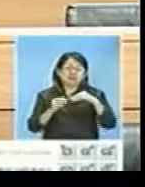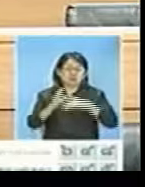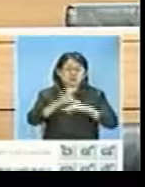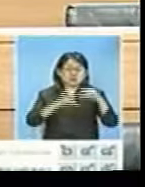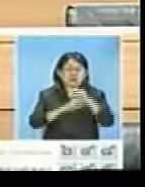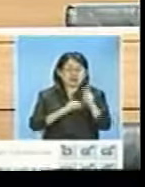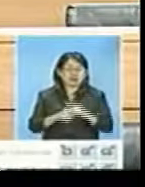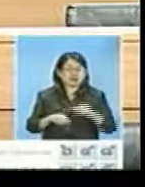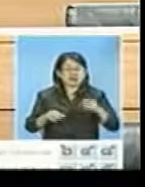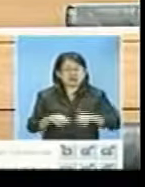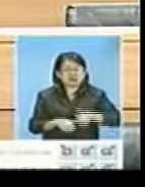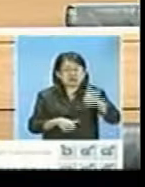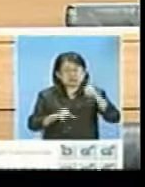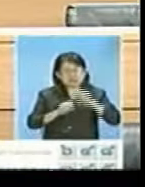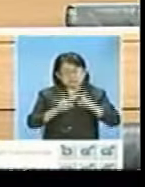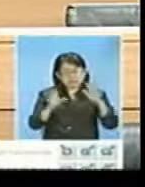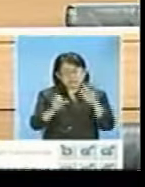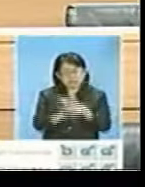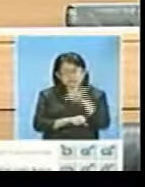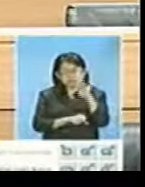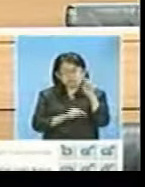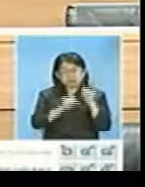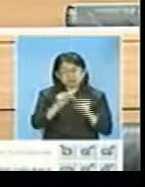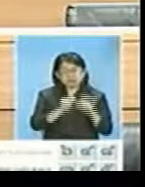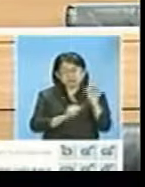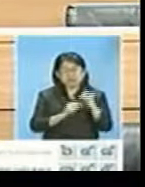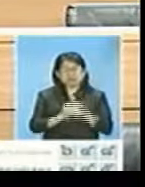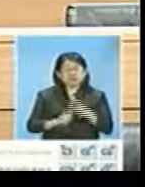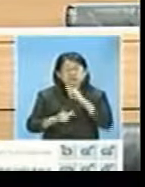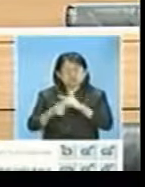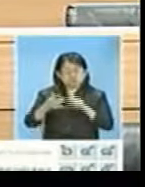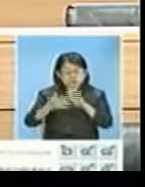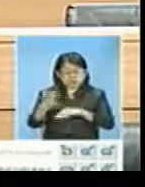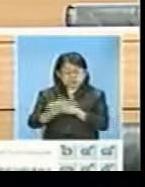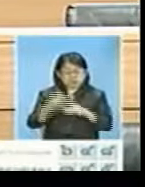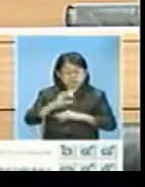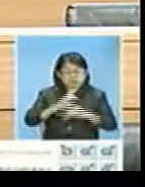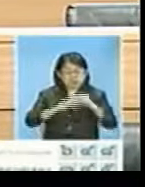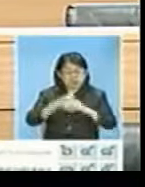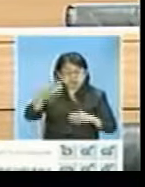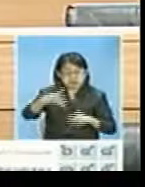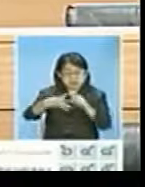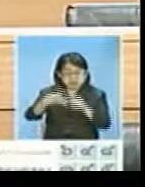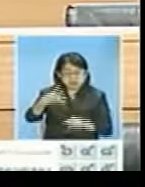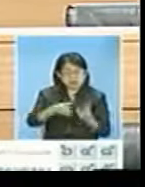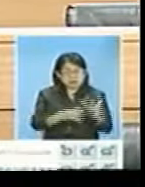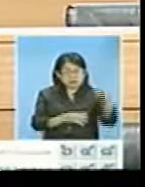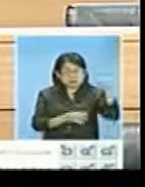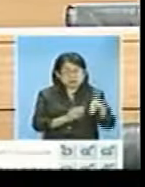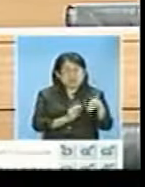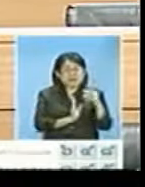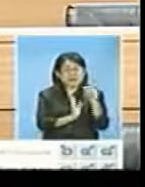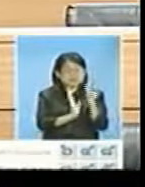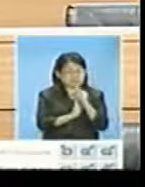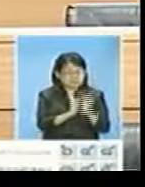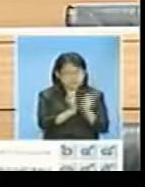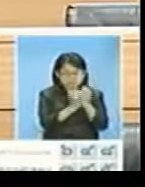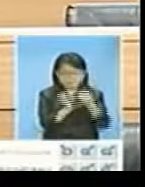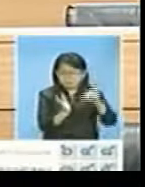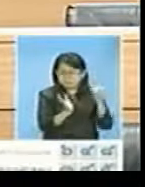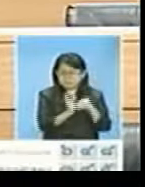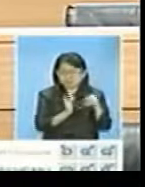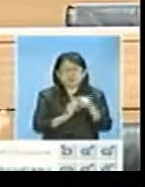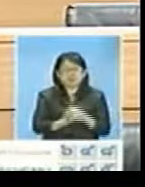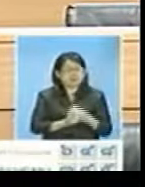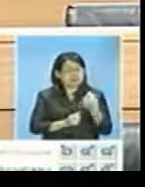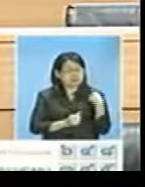ล 100% ถ้าเราสามารถเอายุทธศาสตร์4ยุทธศาสตร์นี้มาเขียนไว้ในรัฐธรรมนูญที่เราจะร่างได้